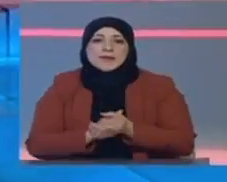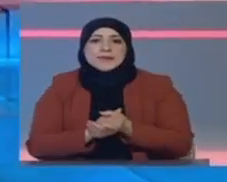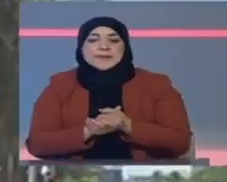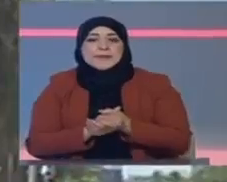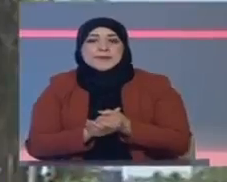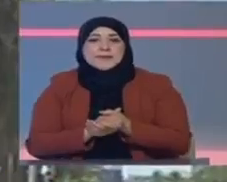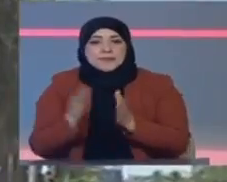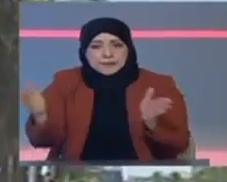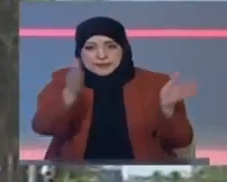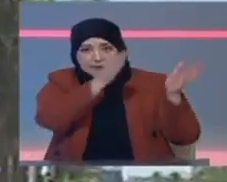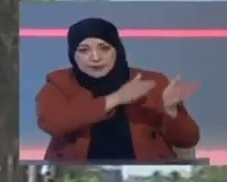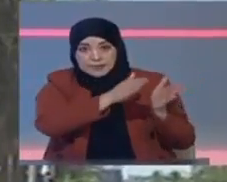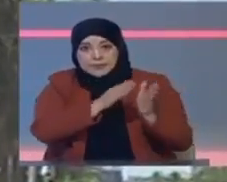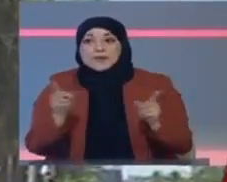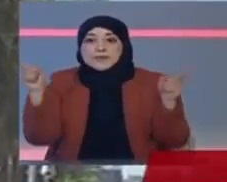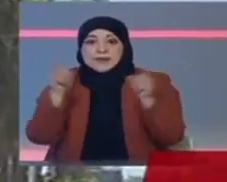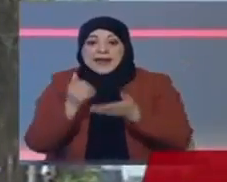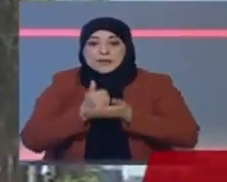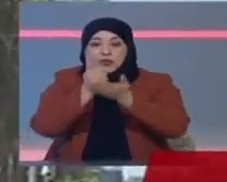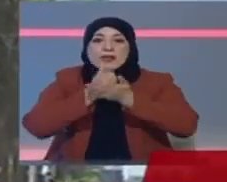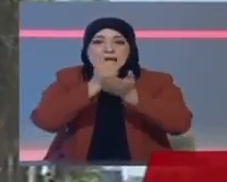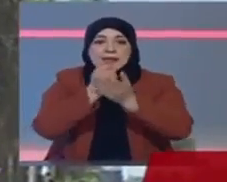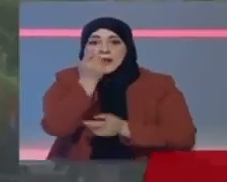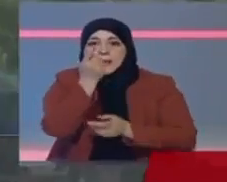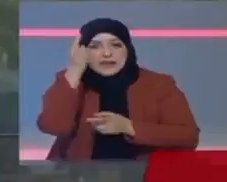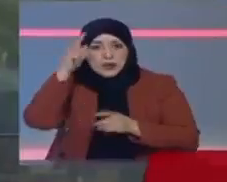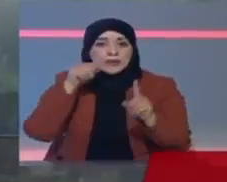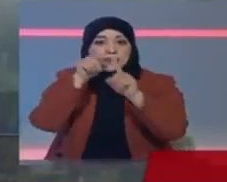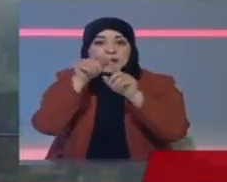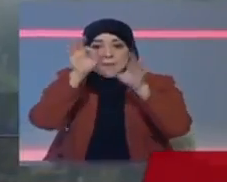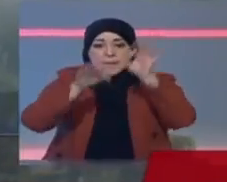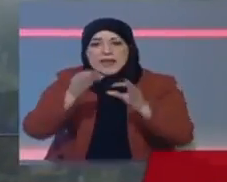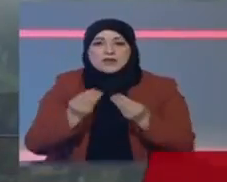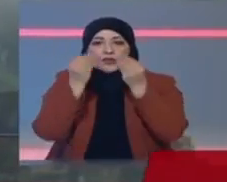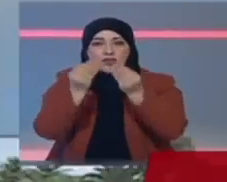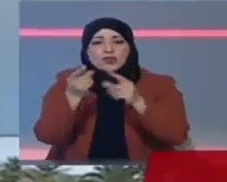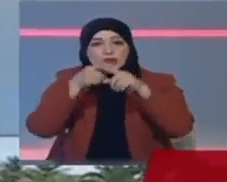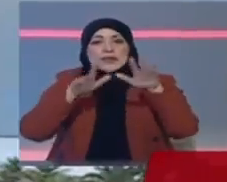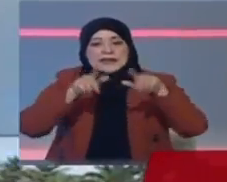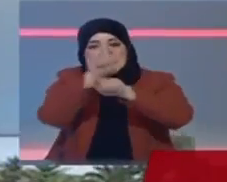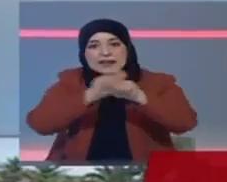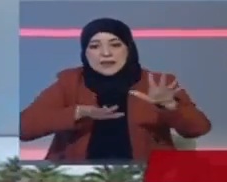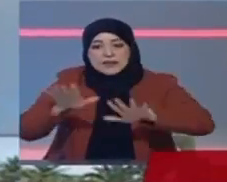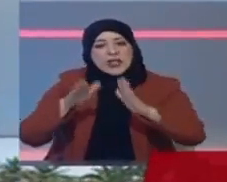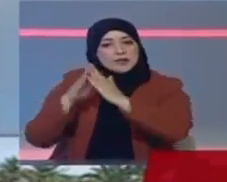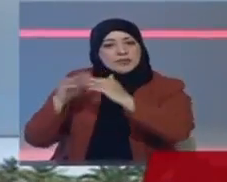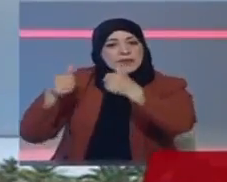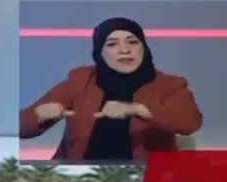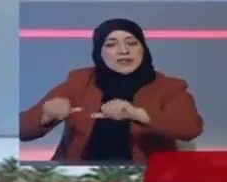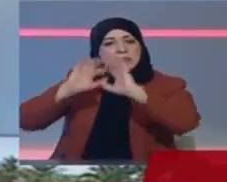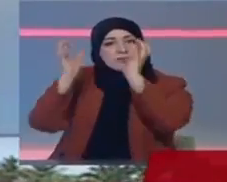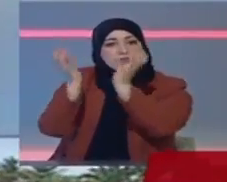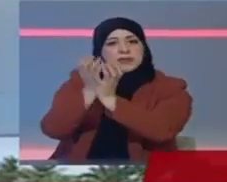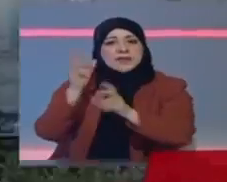اختصار اجل توزيع المساعدات الماليه على مستحقها واحترام كل اجراءات الحجر الصحي الشامل في